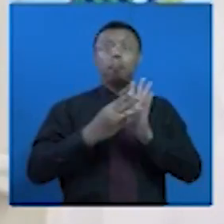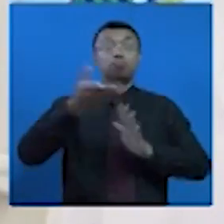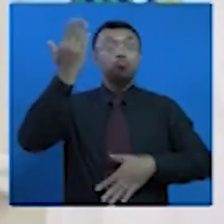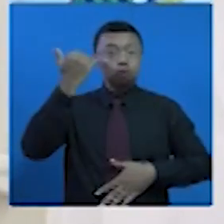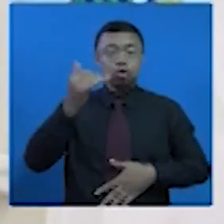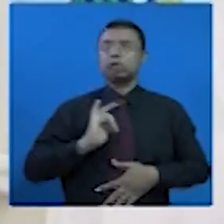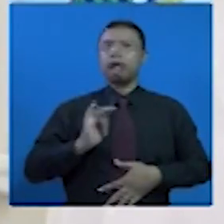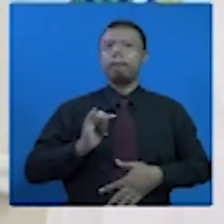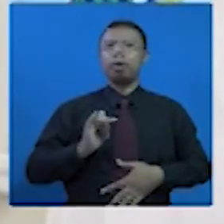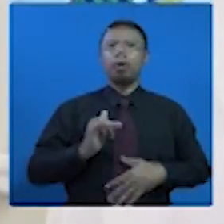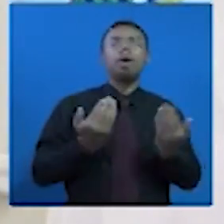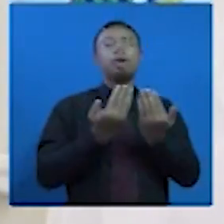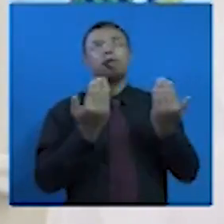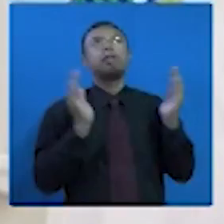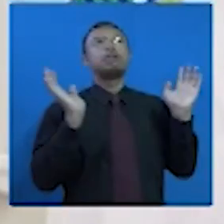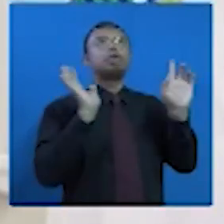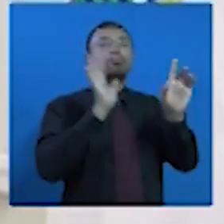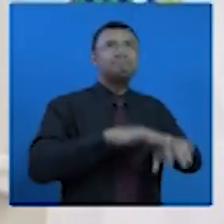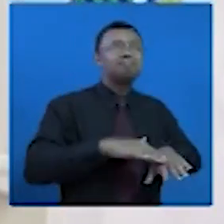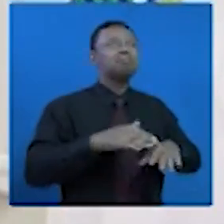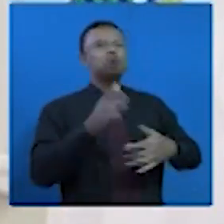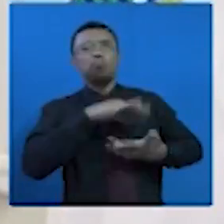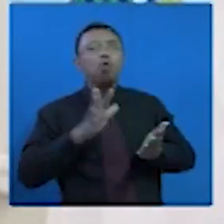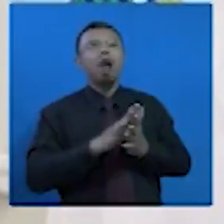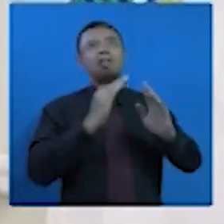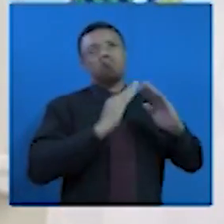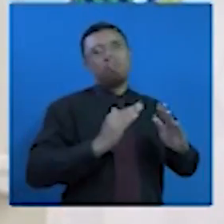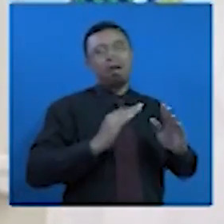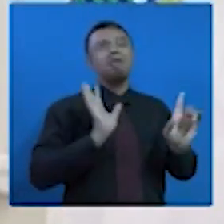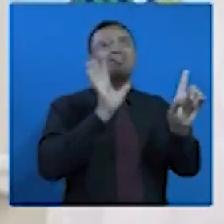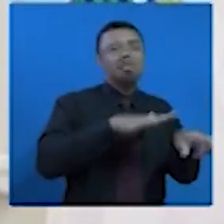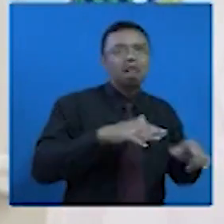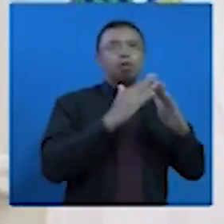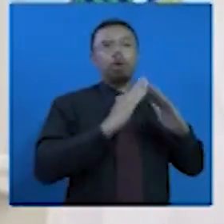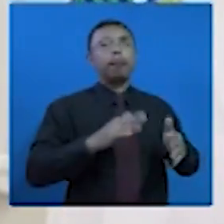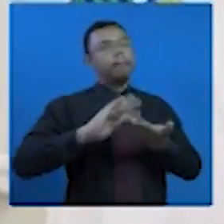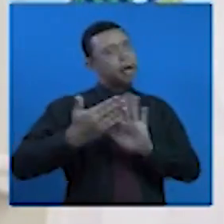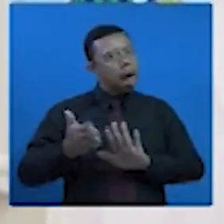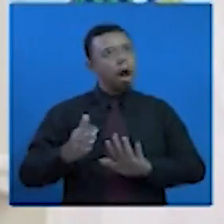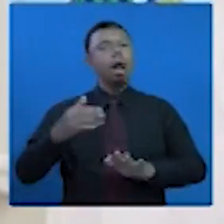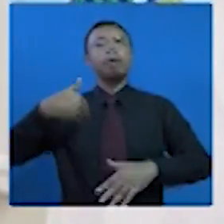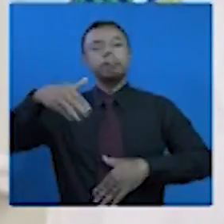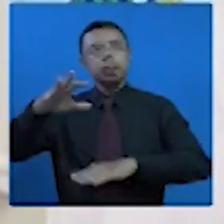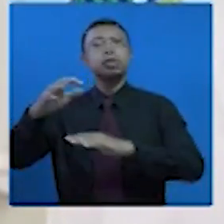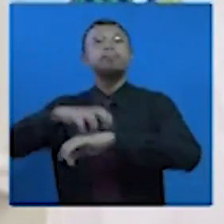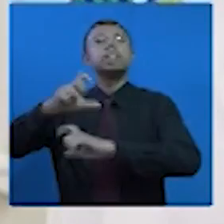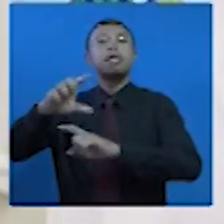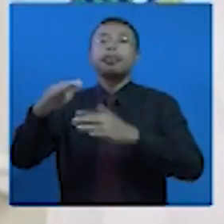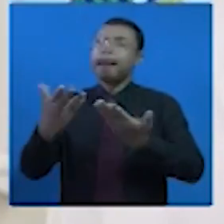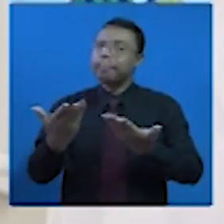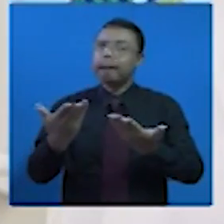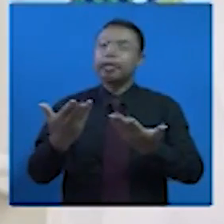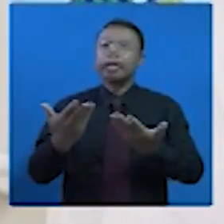melaksanakan tarawih di rumah bukan di masjid memang pernah rasulullah melaksanakan tarawih di masjid tapi